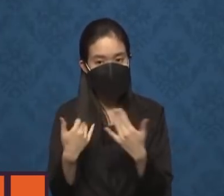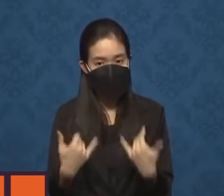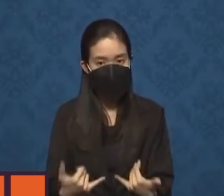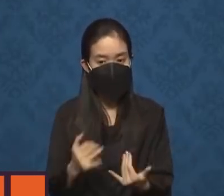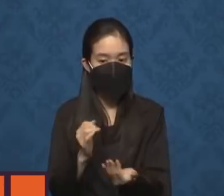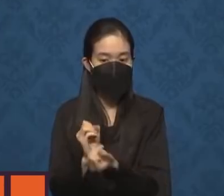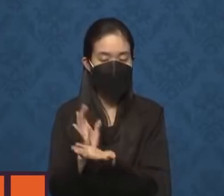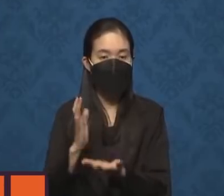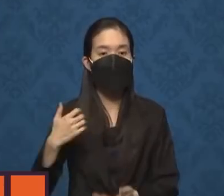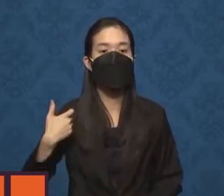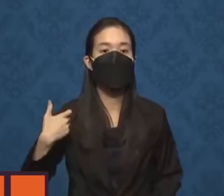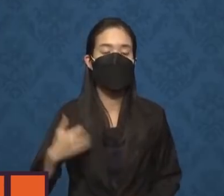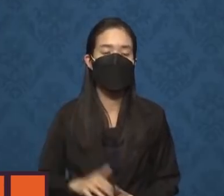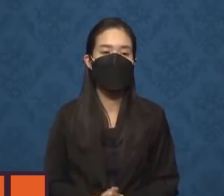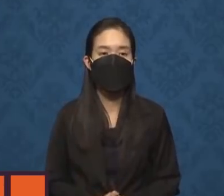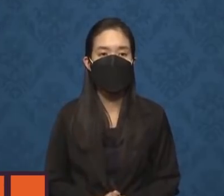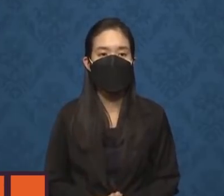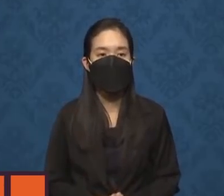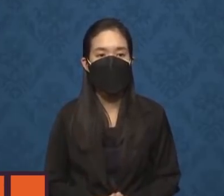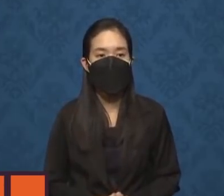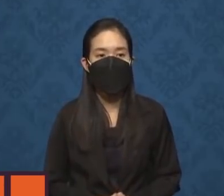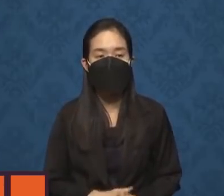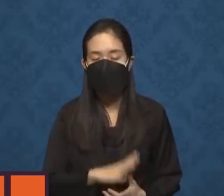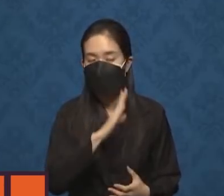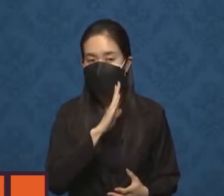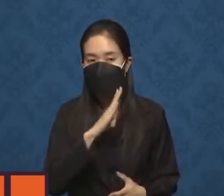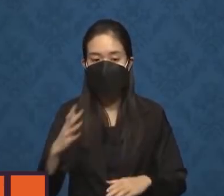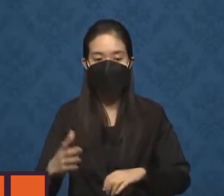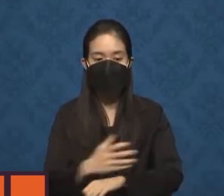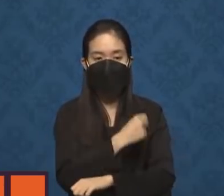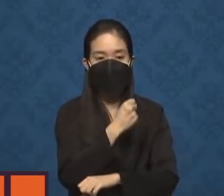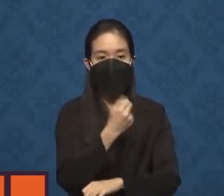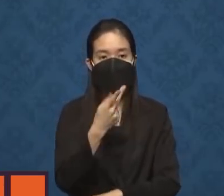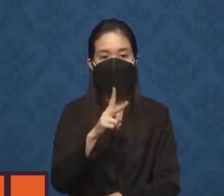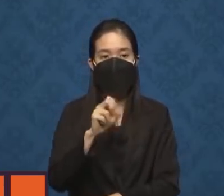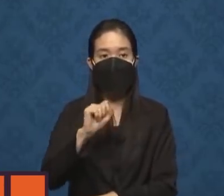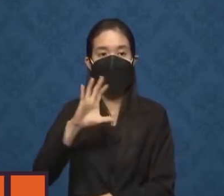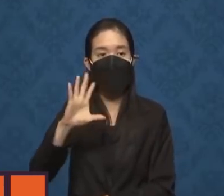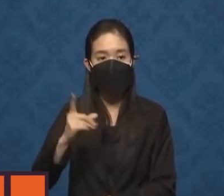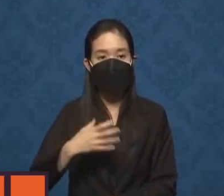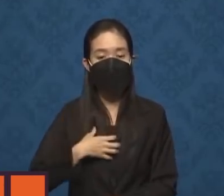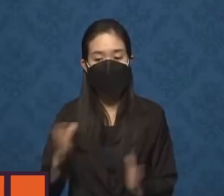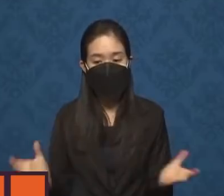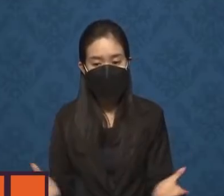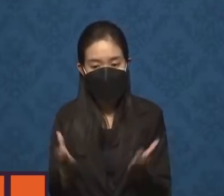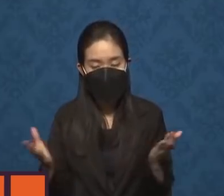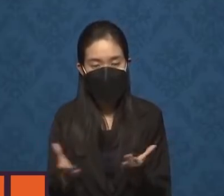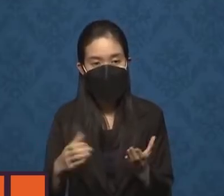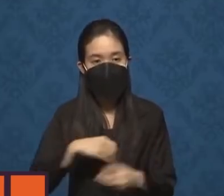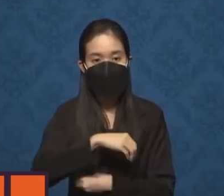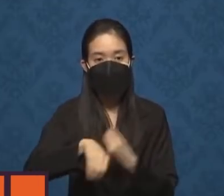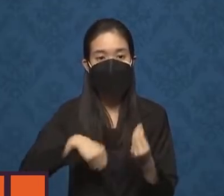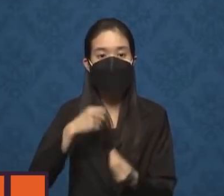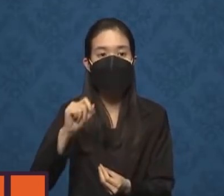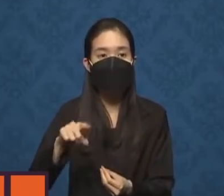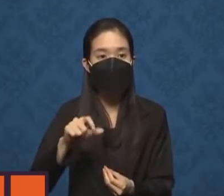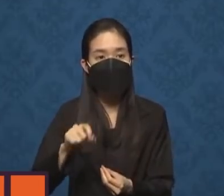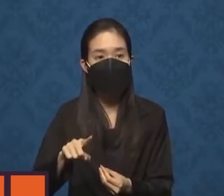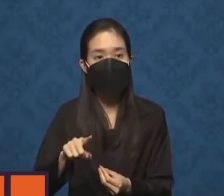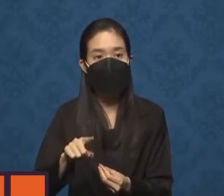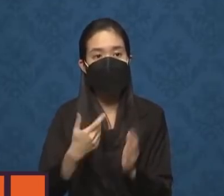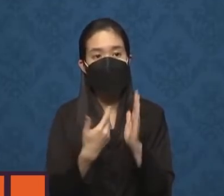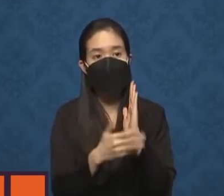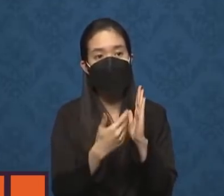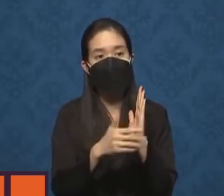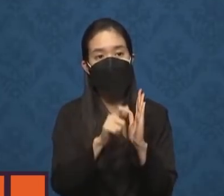ถ้ามาทานคะหลังจากรัฐประหารคสชได้พยายามผลักดันเขตเศรษฐกิจพิเศษภาคตะวันออก e